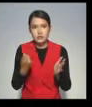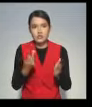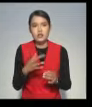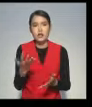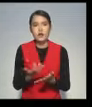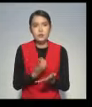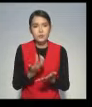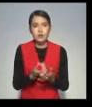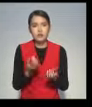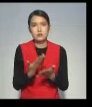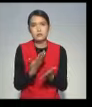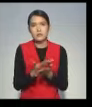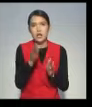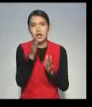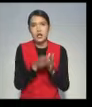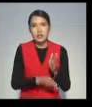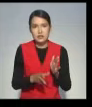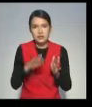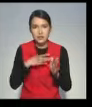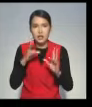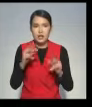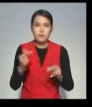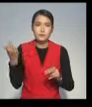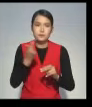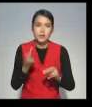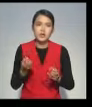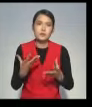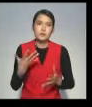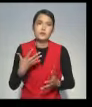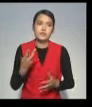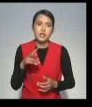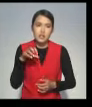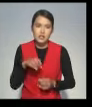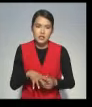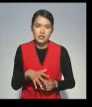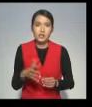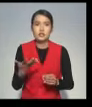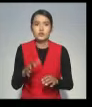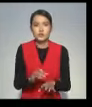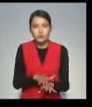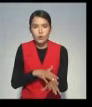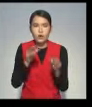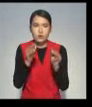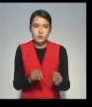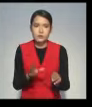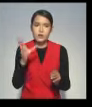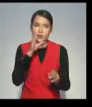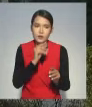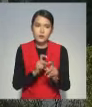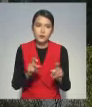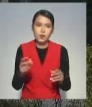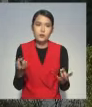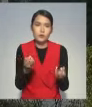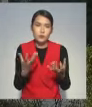очень толстые стены. Срок службы кирпичного здания 100-150 лет. Я думаю, она еще очень долго простоит, если сделать тут ремонт.